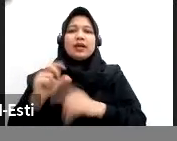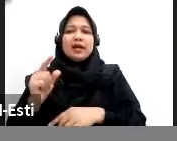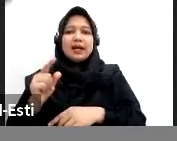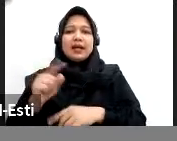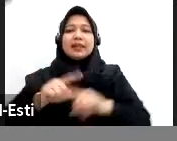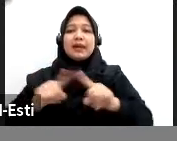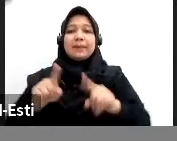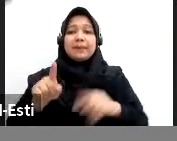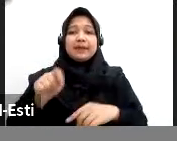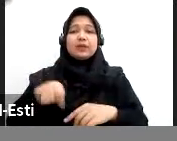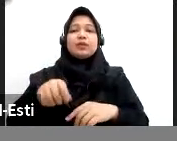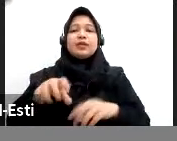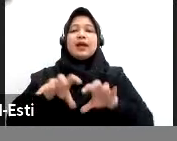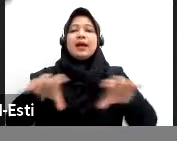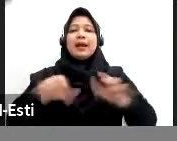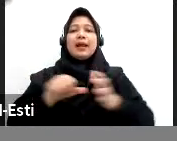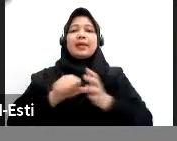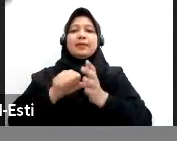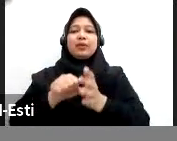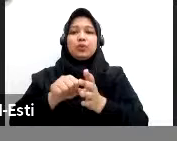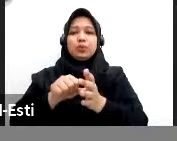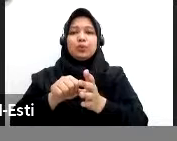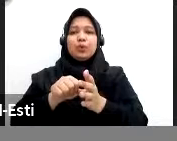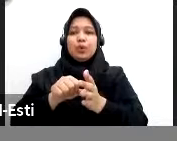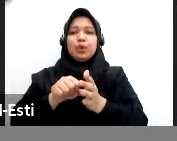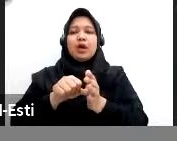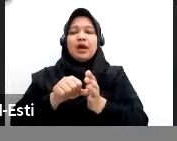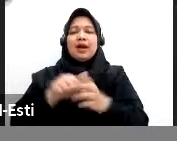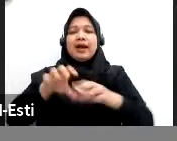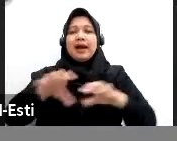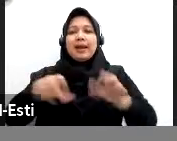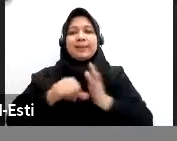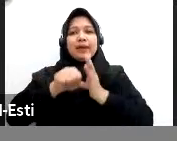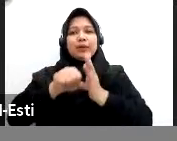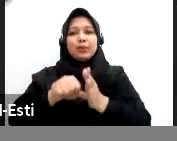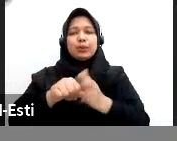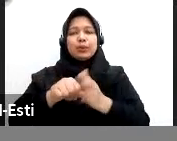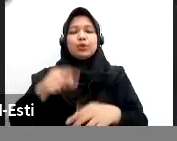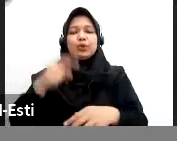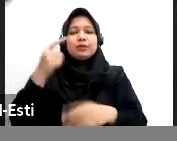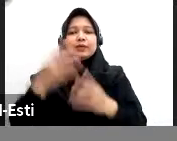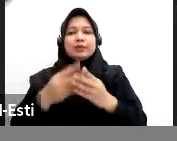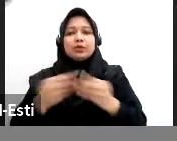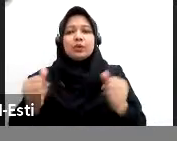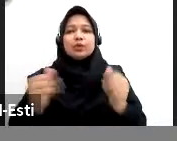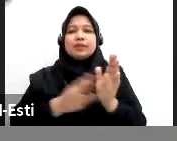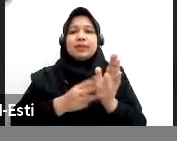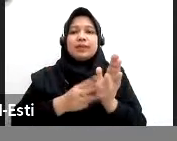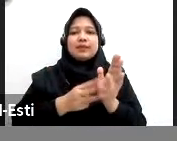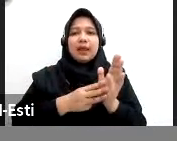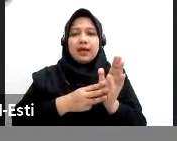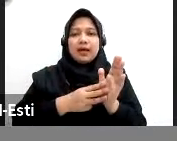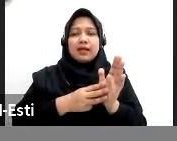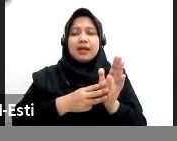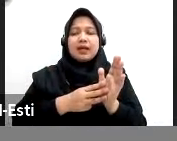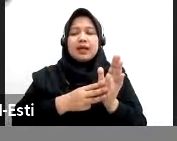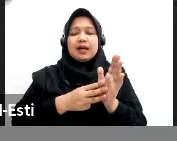satu alat bantu ya sebagai satu alat bantu untuk menyelesaikan sengketa yang kemudian masuk